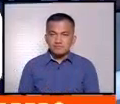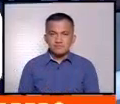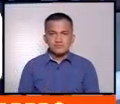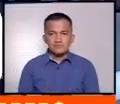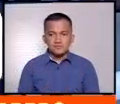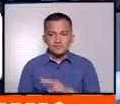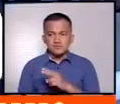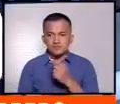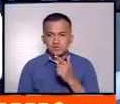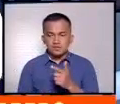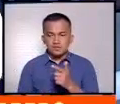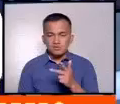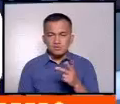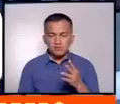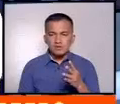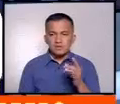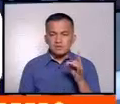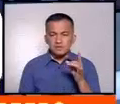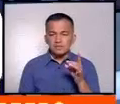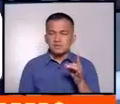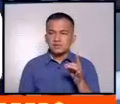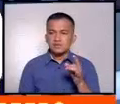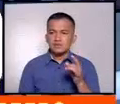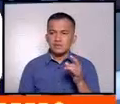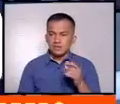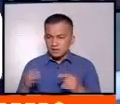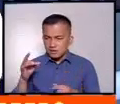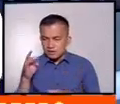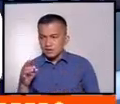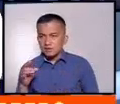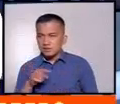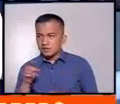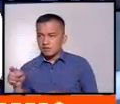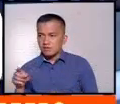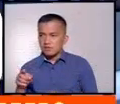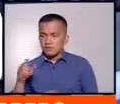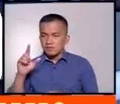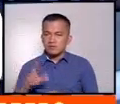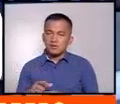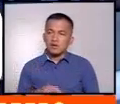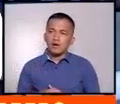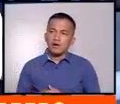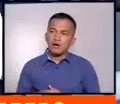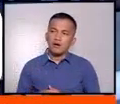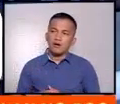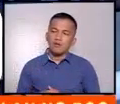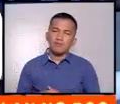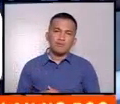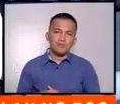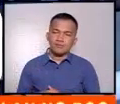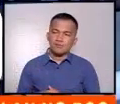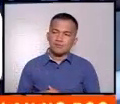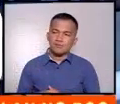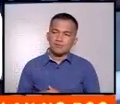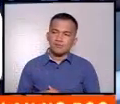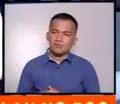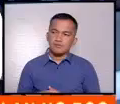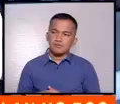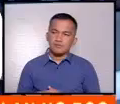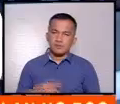20, 24, 18. Ikaw? 18. Ikaw lang pinakamababa. Pareho kaming